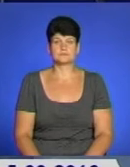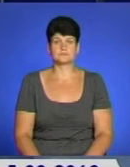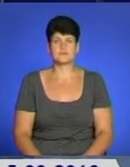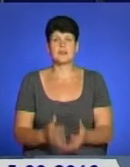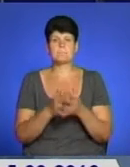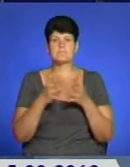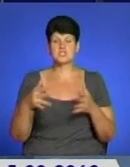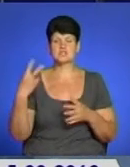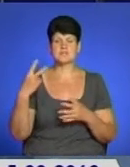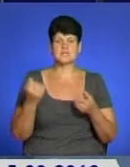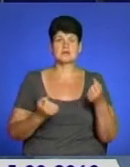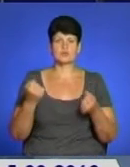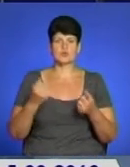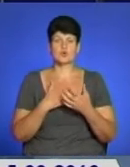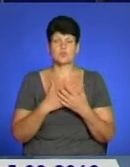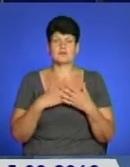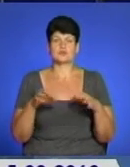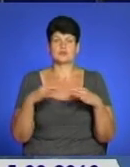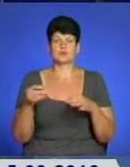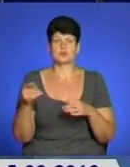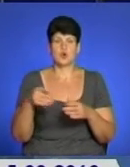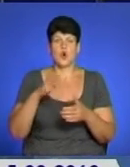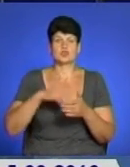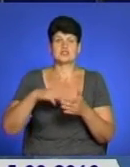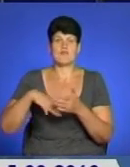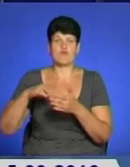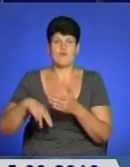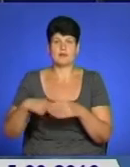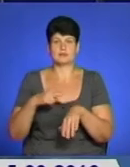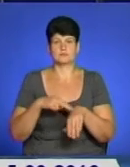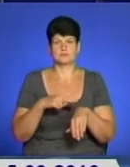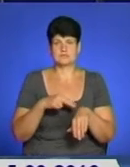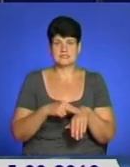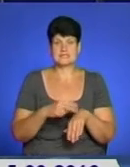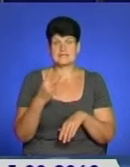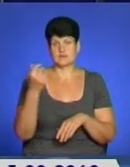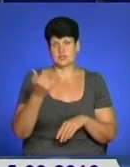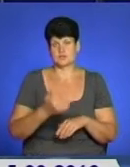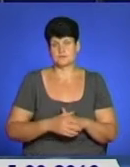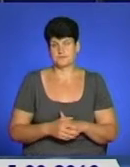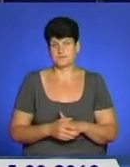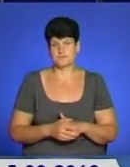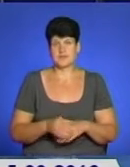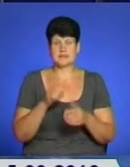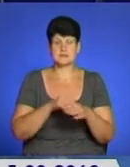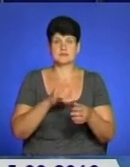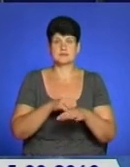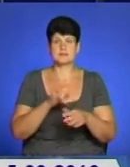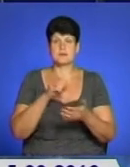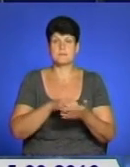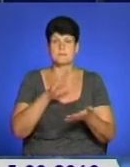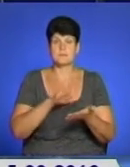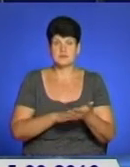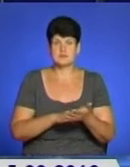Більше 20 водіїв громадського транспорту Тернополя оштрафували патрульні поліцейські за останні два тижні. Фіксували правопорушення навіть у